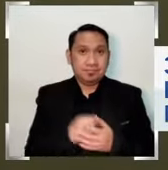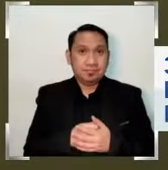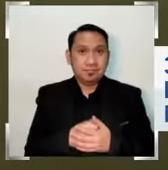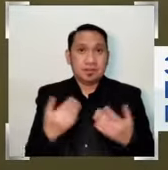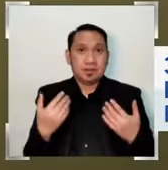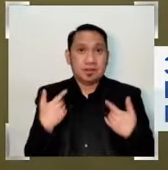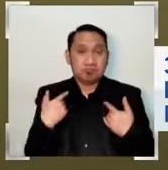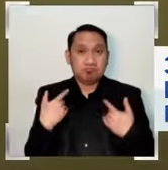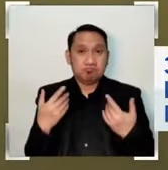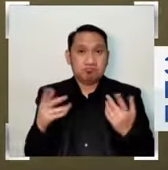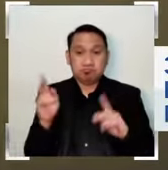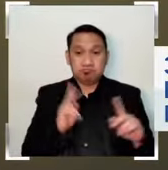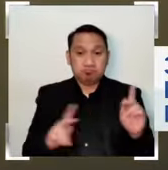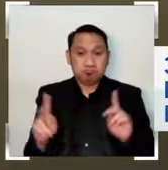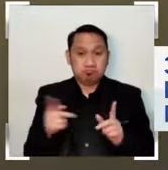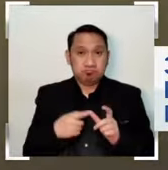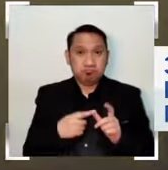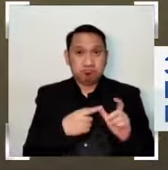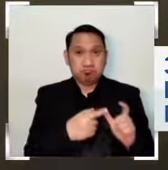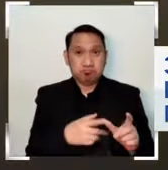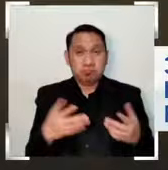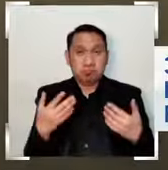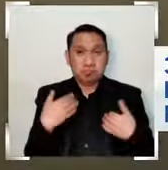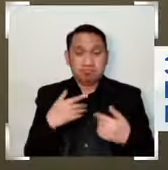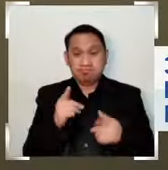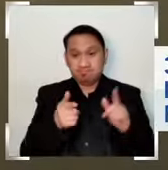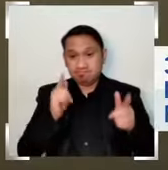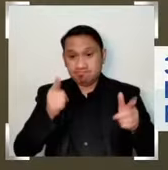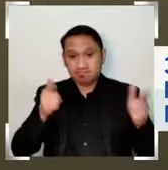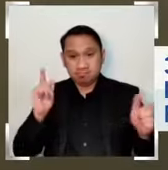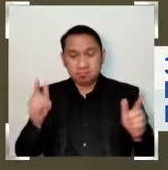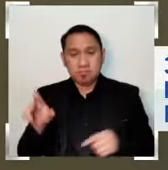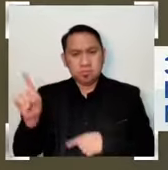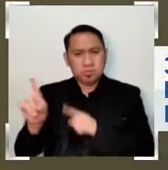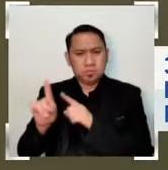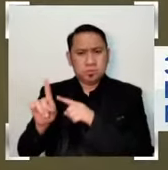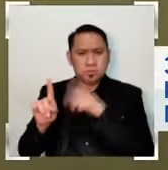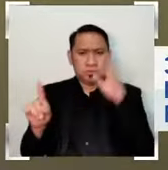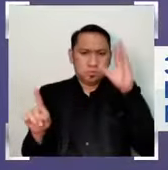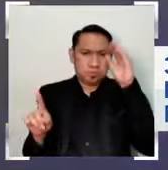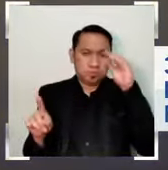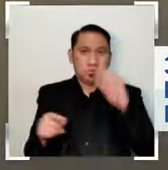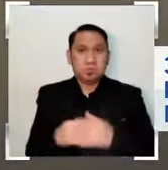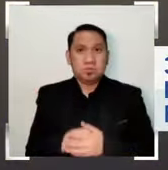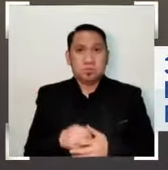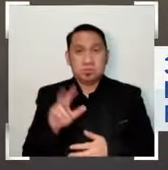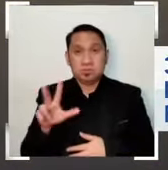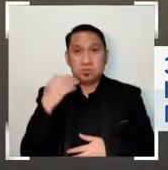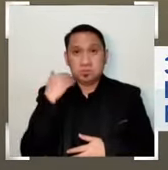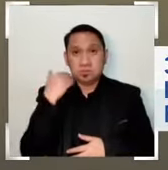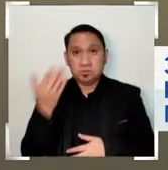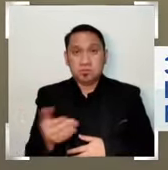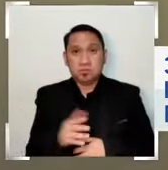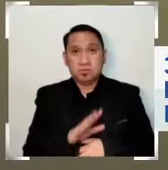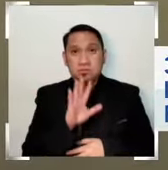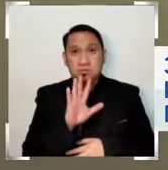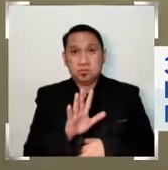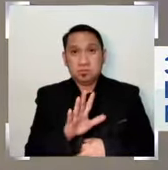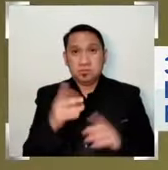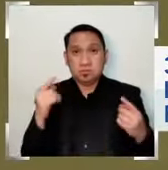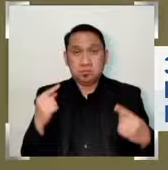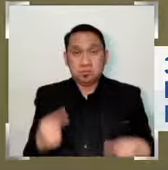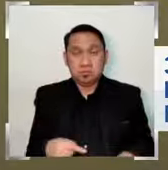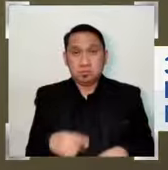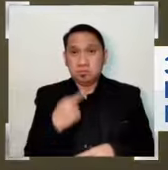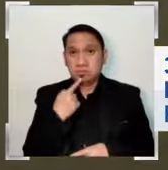ang mga tao matapos walang habas na mamaril ang isang lalaki. Tatlo ang patay habang lima naman ang sugatan. Ayon sa mga